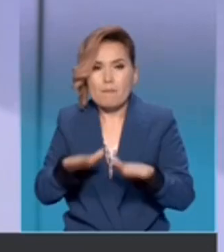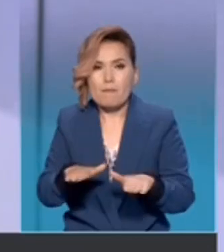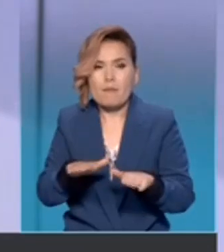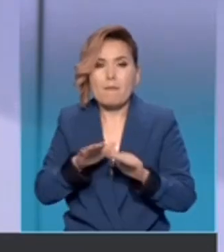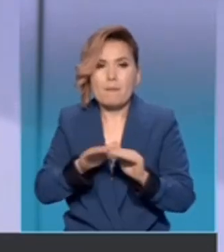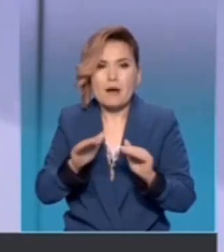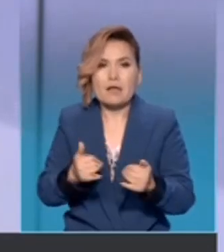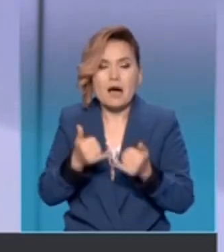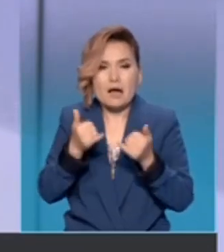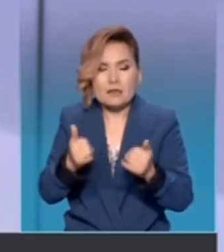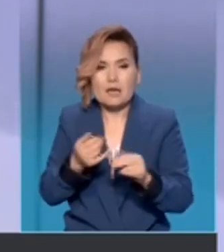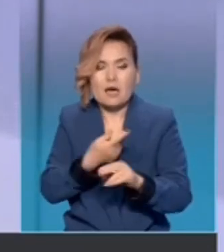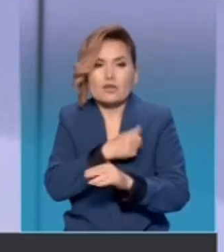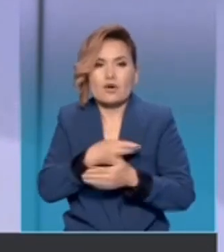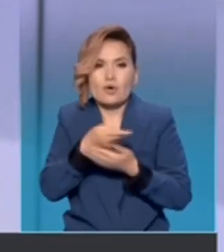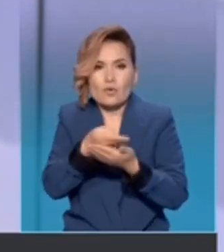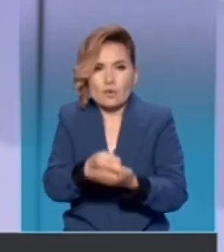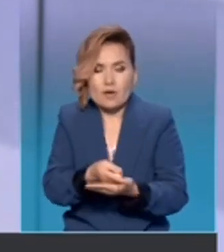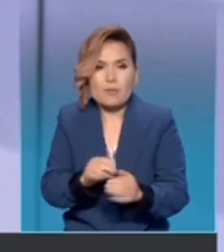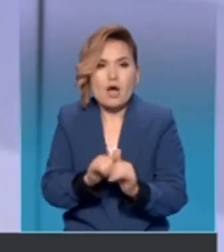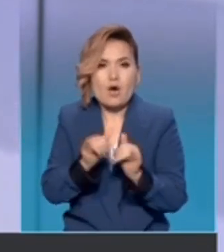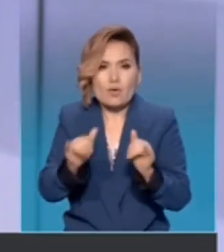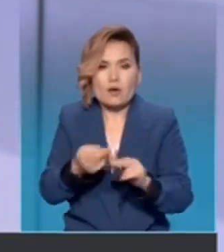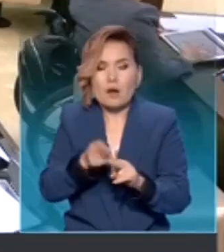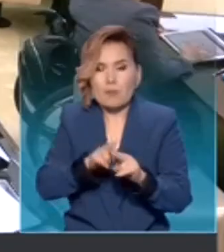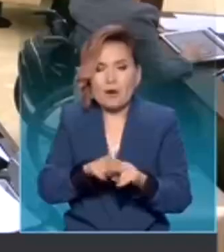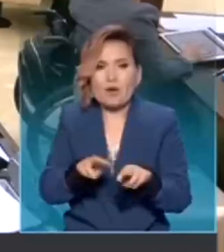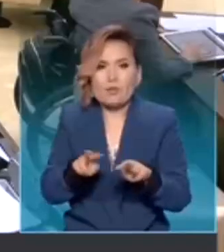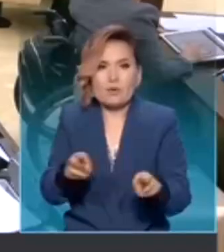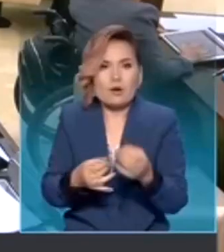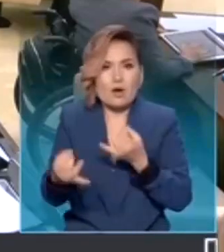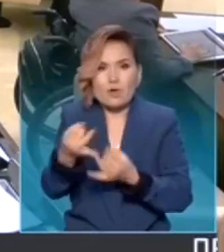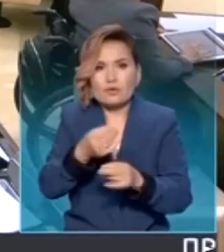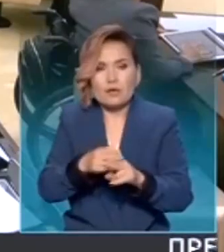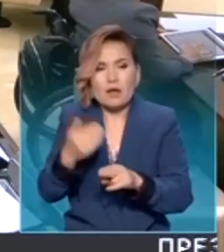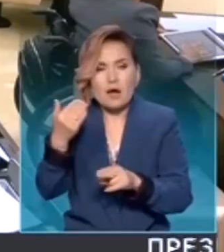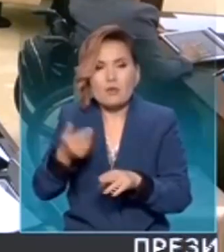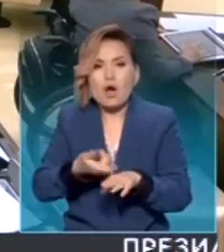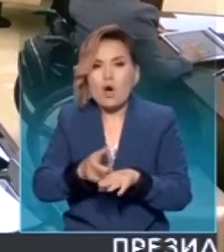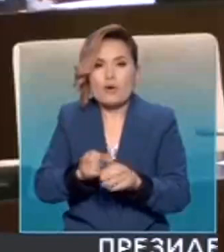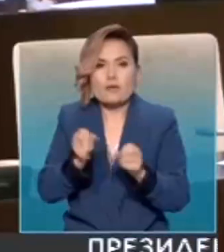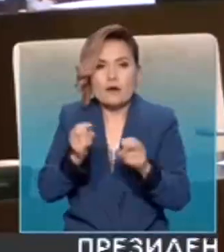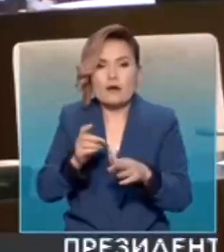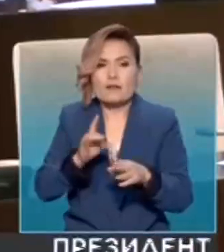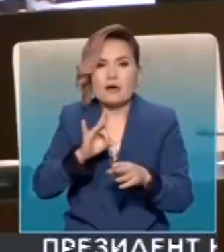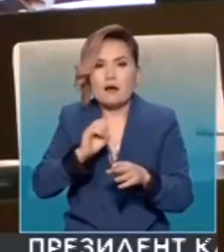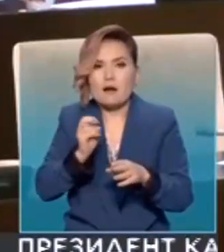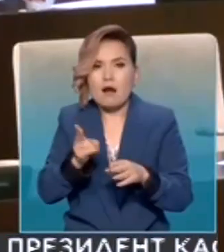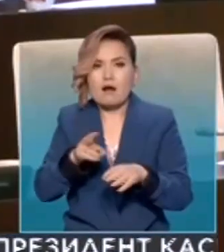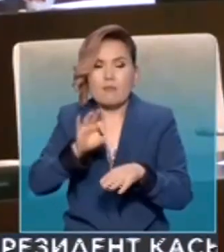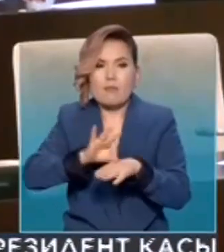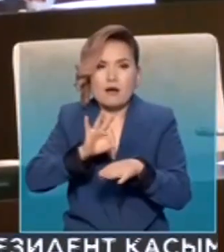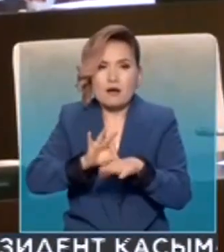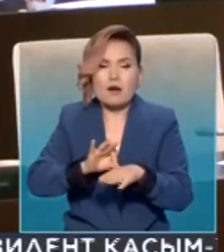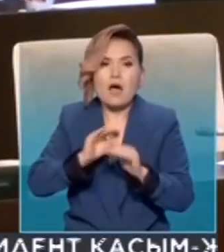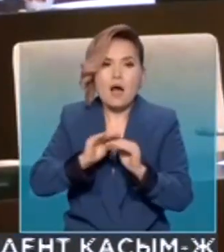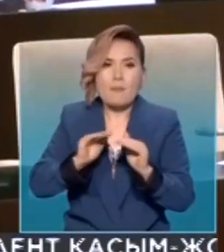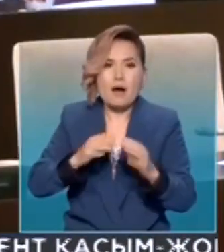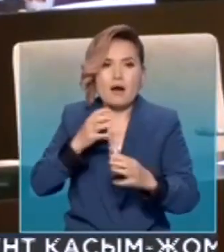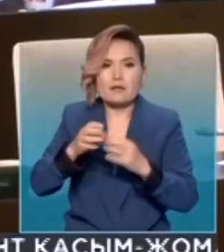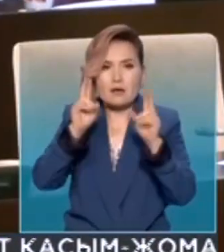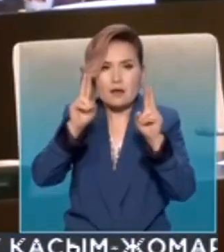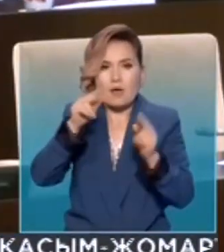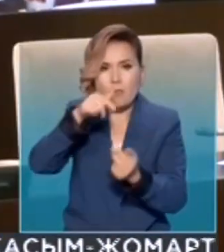науқас жатыр. Мәселені депутат Ақмарал Әлназарова сенатта көтерді. Оның сөзінше қауіпті дертке шалдыққан балаларды халықаралық стандартқа